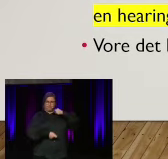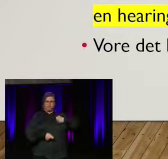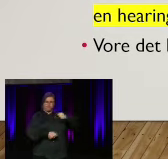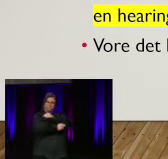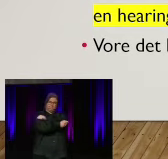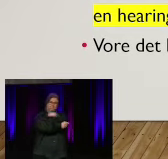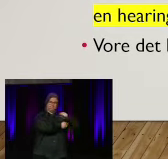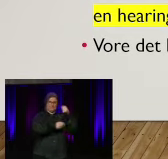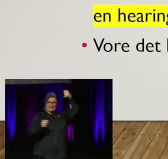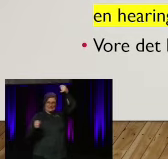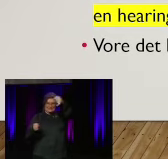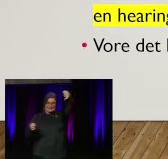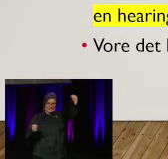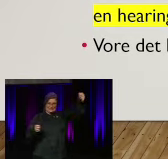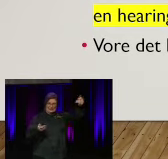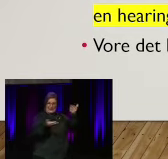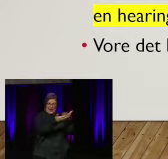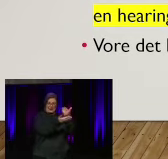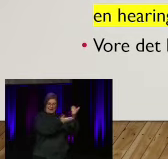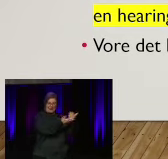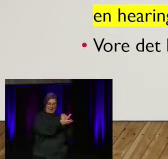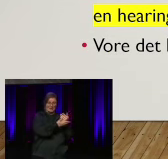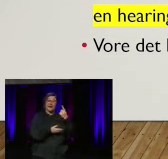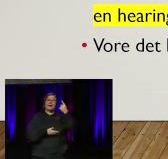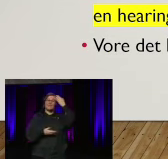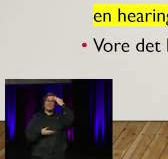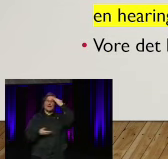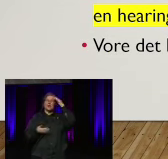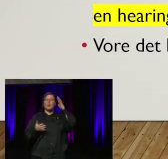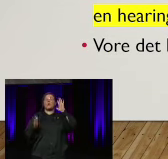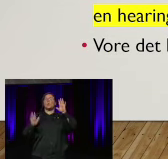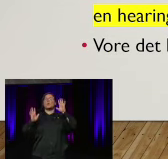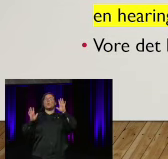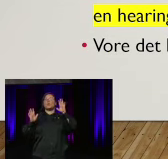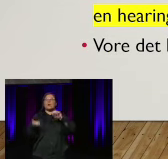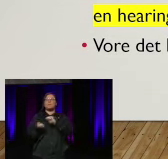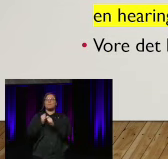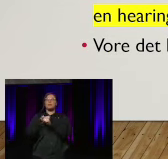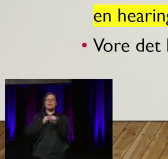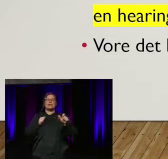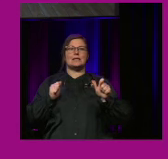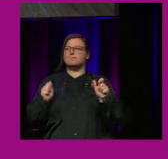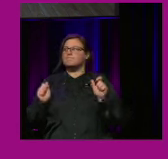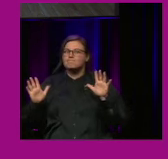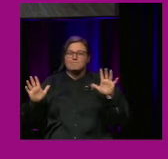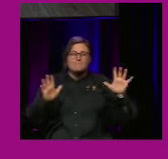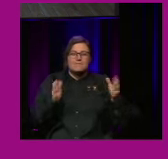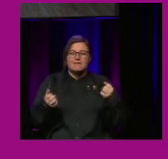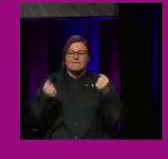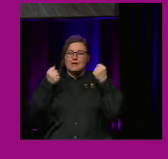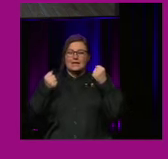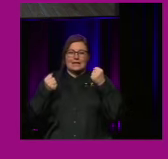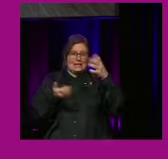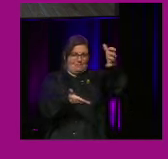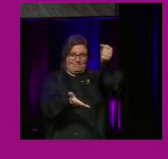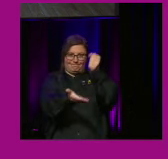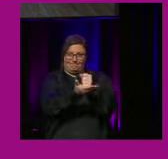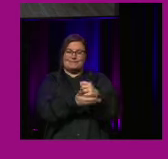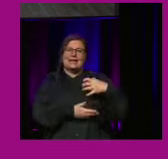auktoritärt styre, så är det ju fruktansvärt viktigt för politikerna att tillsätta den